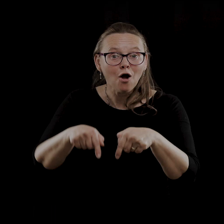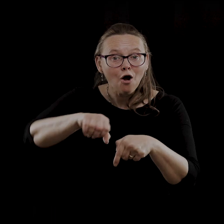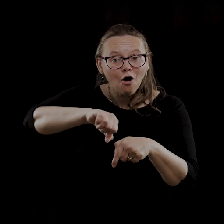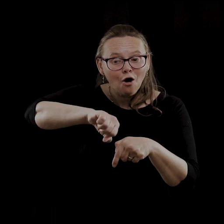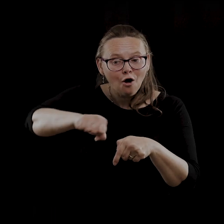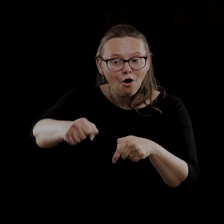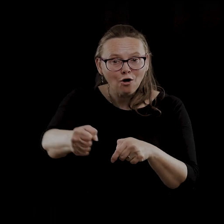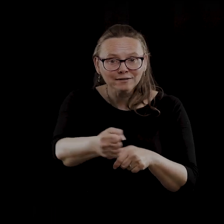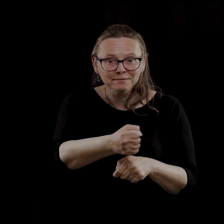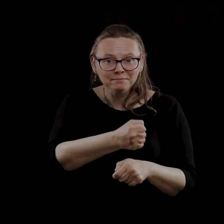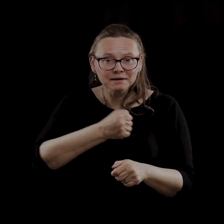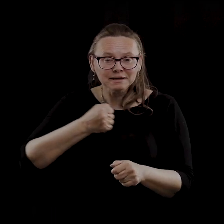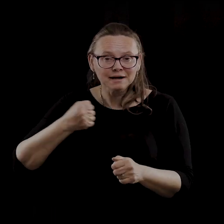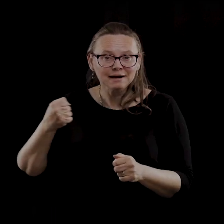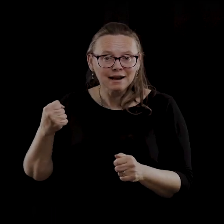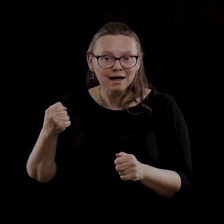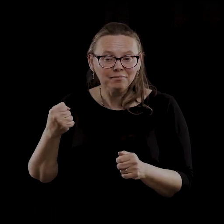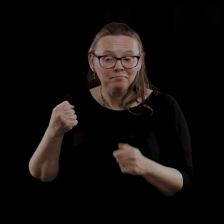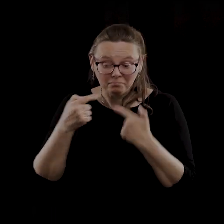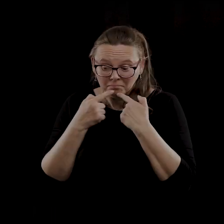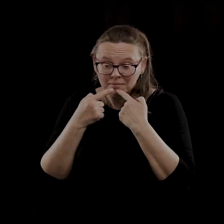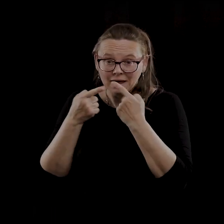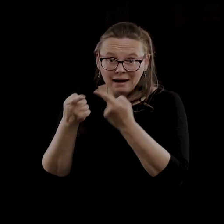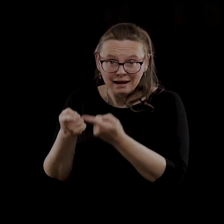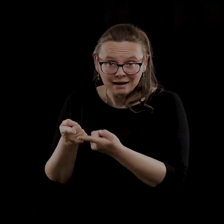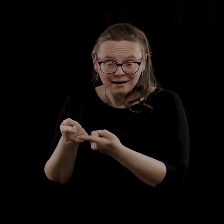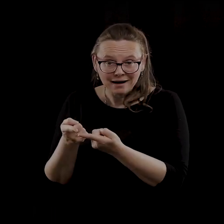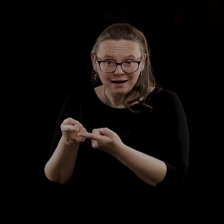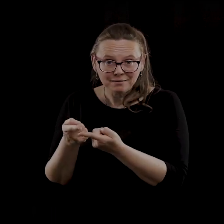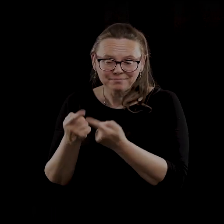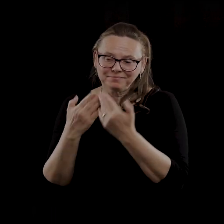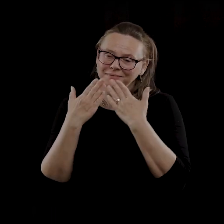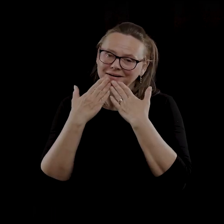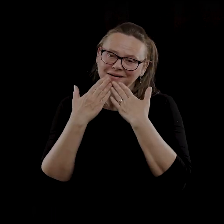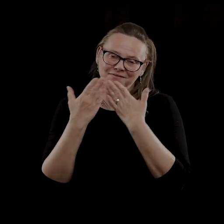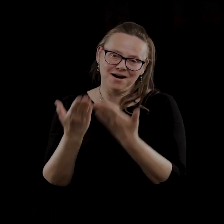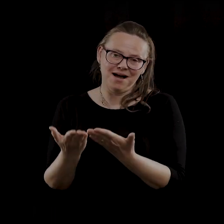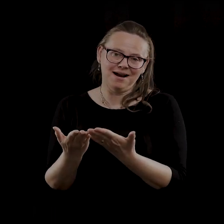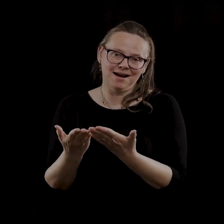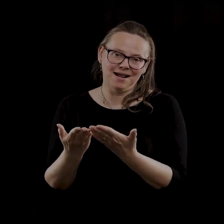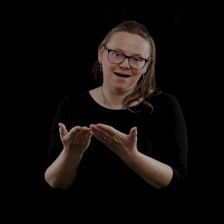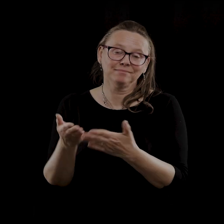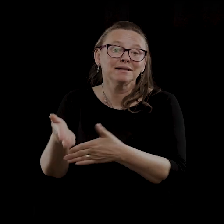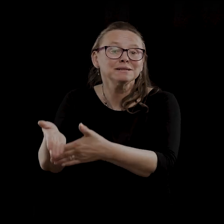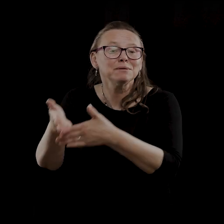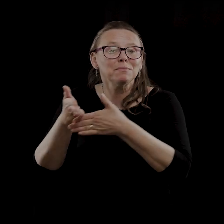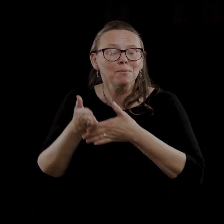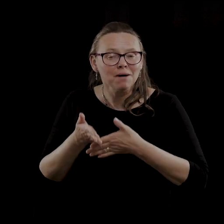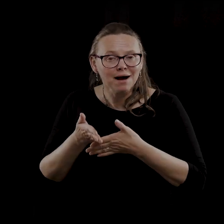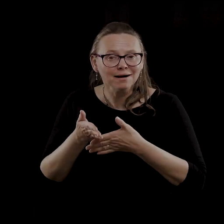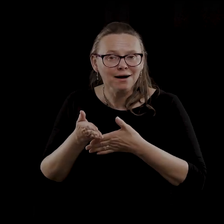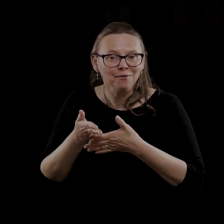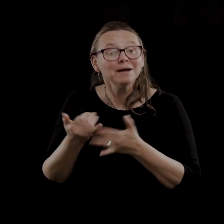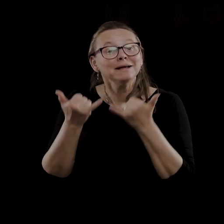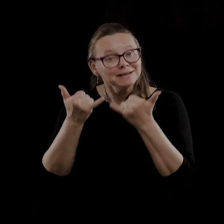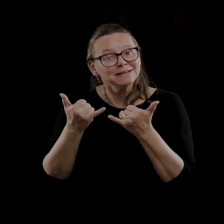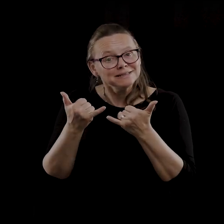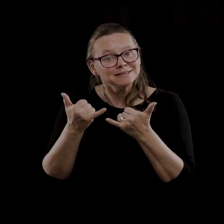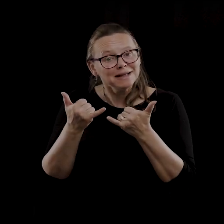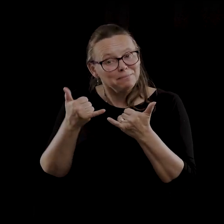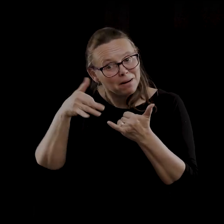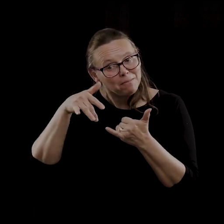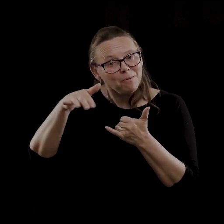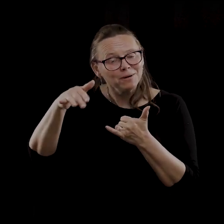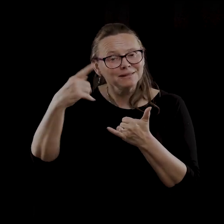Jih odprla in rekla: "Hvala, da si mi pomagal. Zdaj pa le pojdi